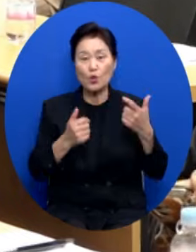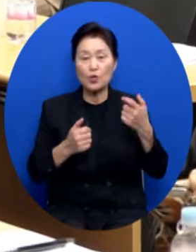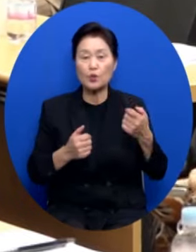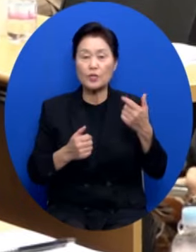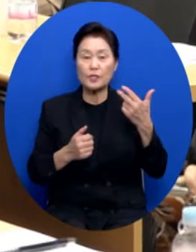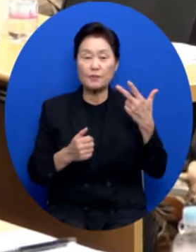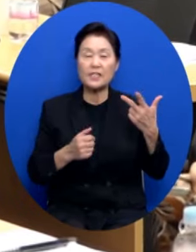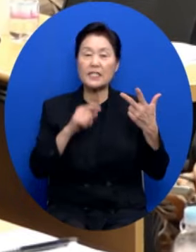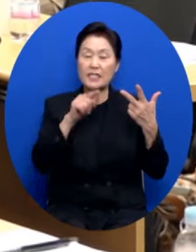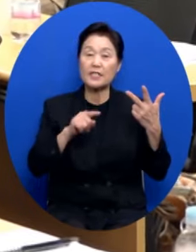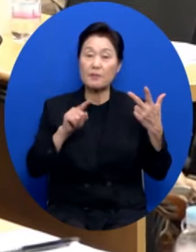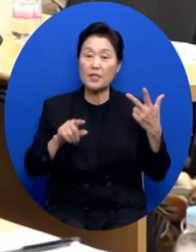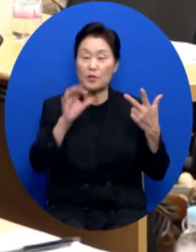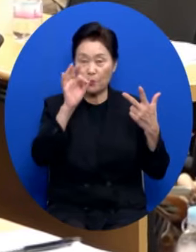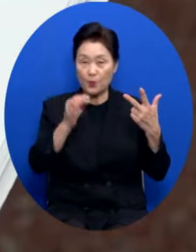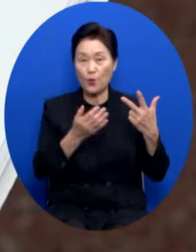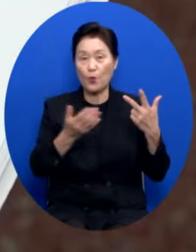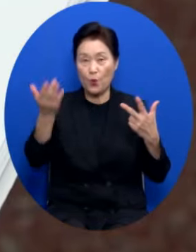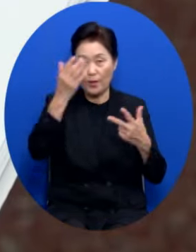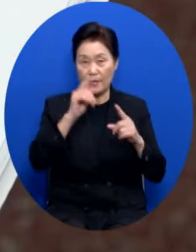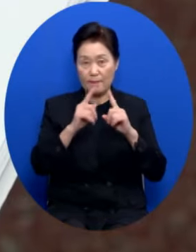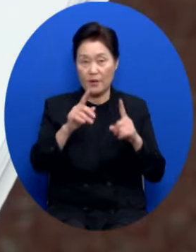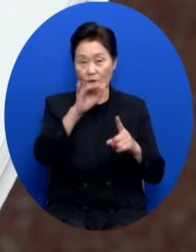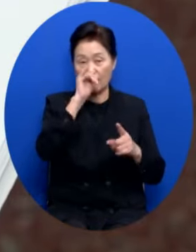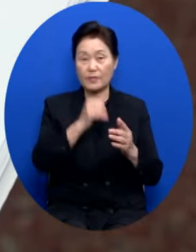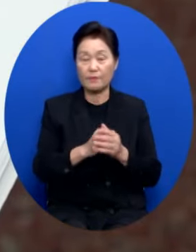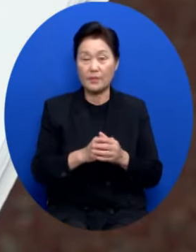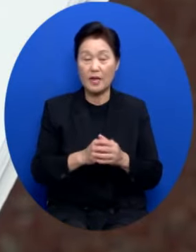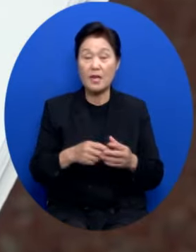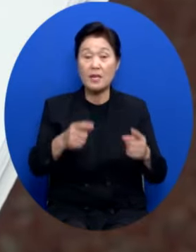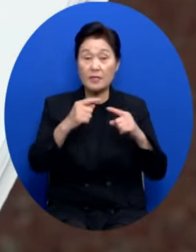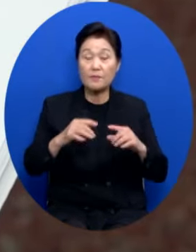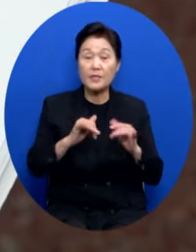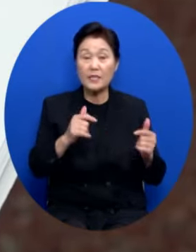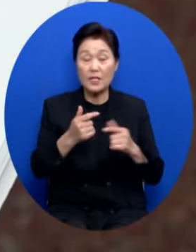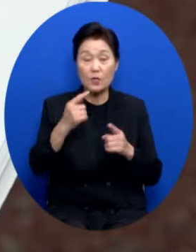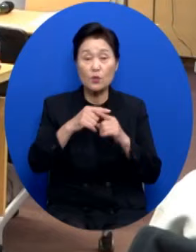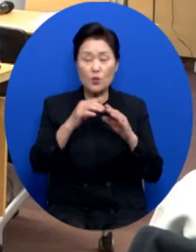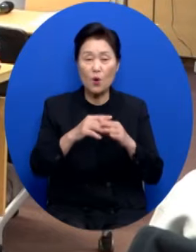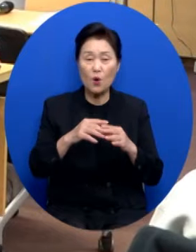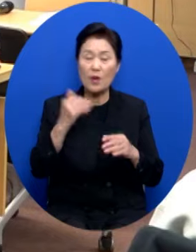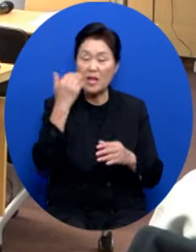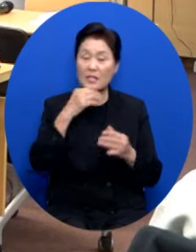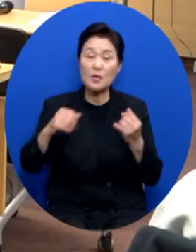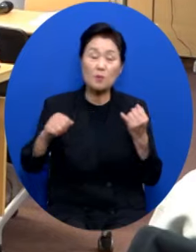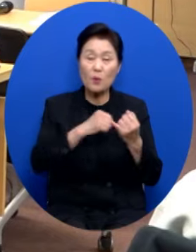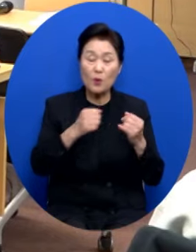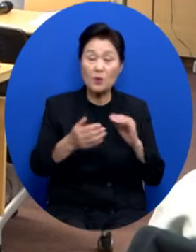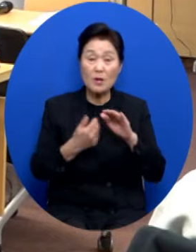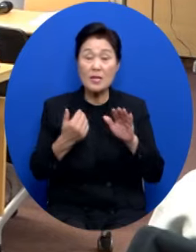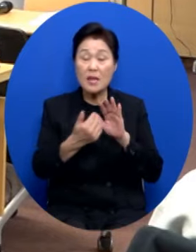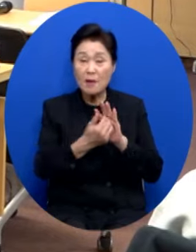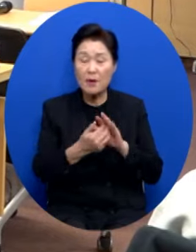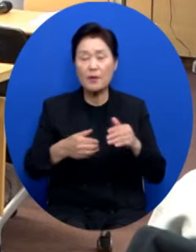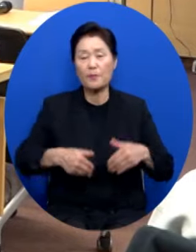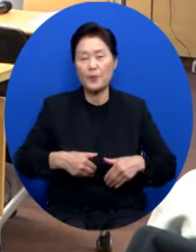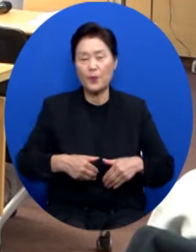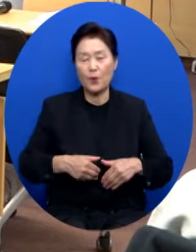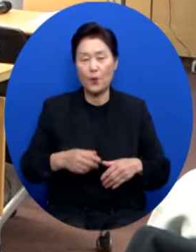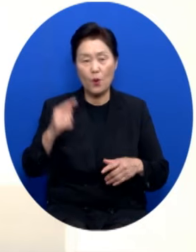67.1% 상승하는 것으로 나타났습니다. 워크숍 참석자들은 교회 성폭력 예방교육 정례화의 필요성을